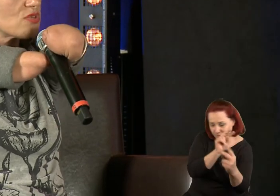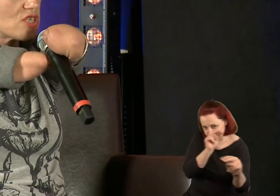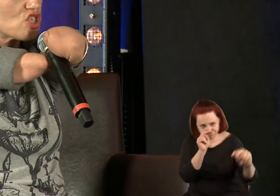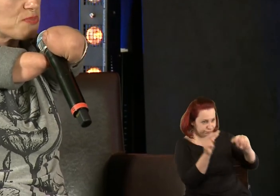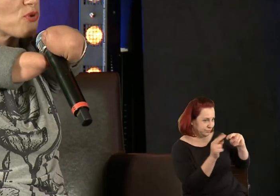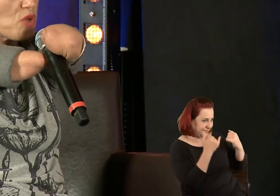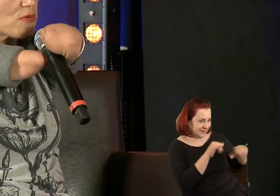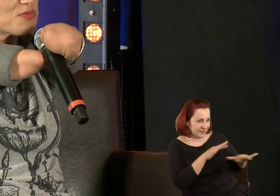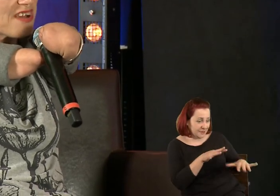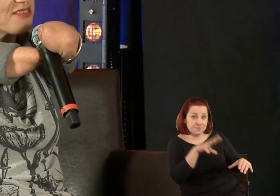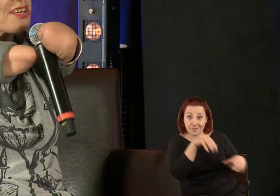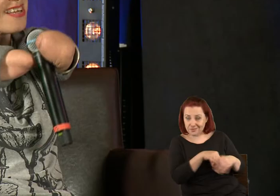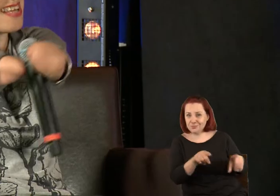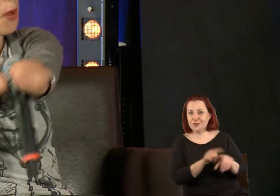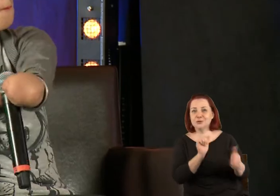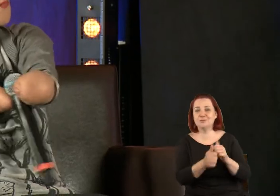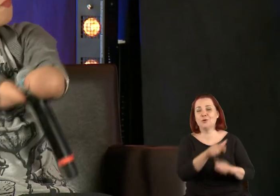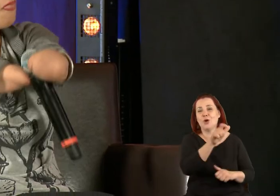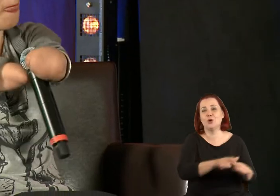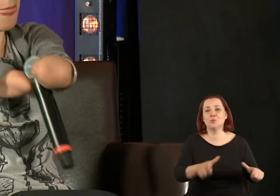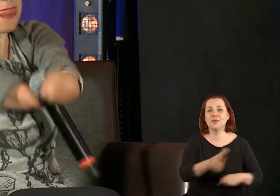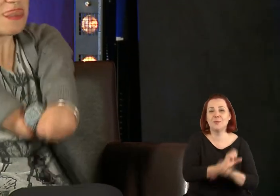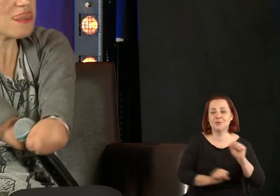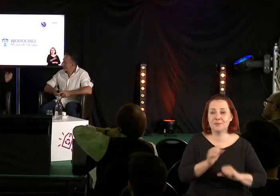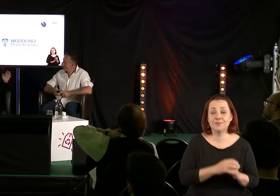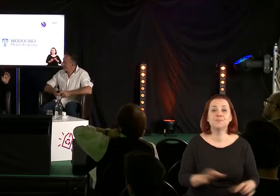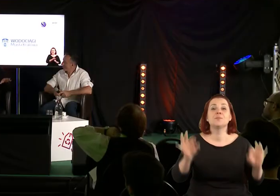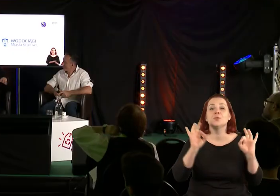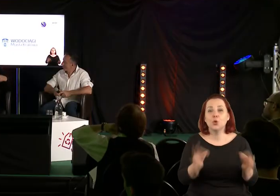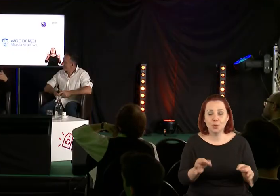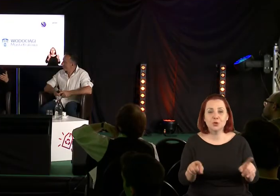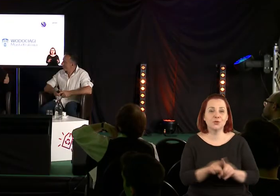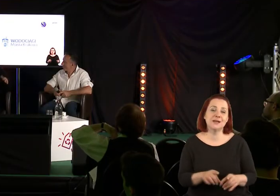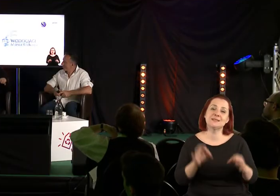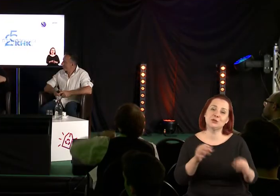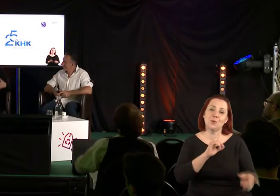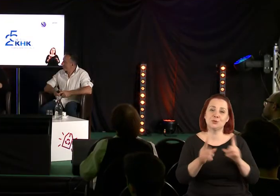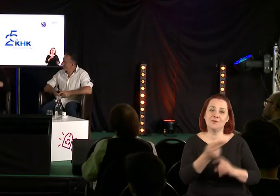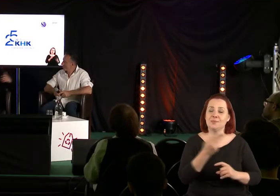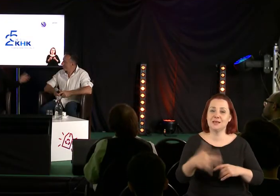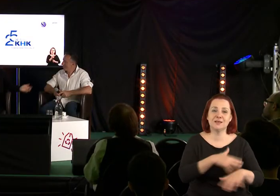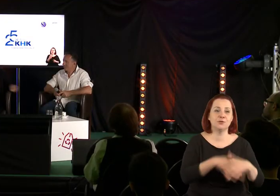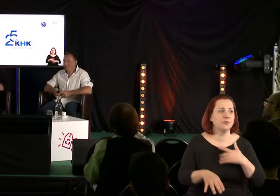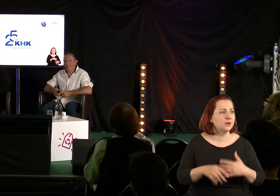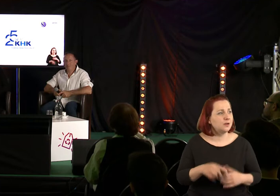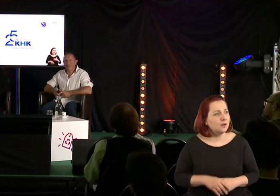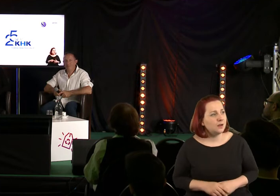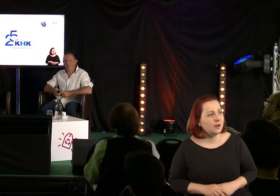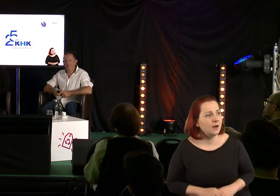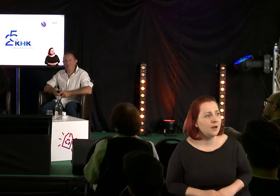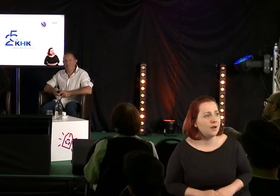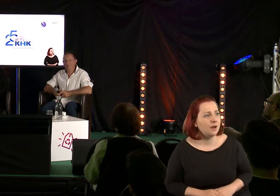a tutaj jeszcze sport niepełnosprawnych. To może od razu jakby przejdźmy do takiej sfery też zawodowej, bo trochę było o życiu, teraz przy okazji.